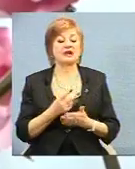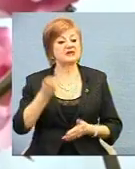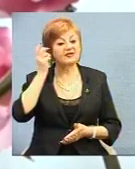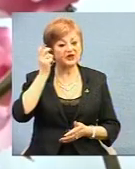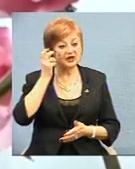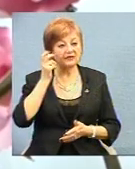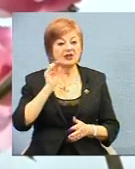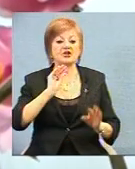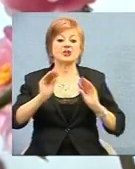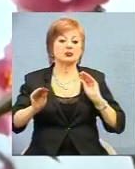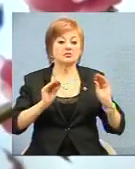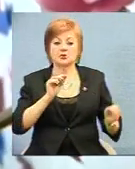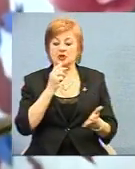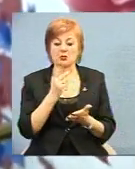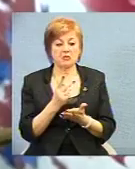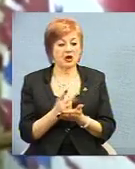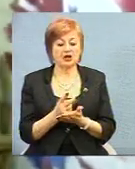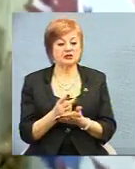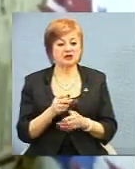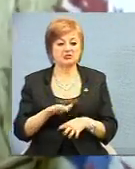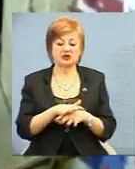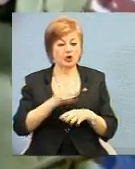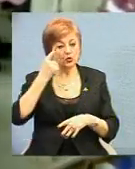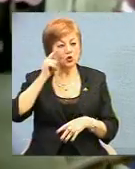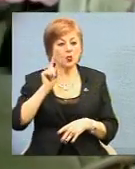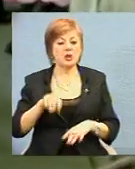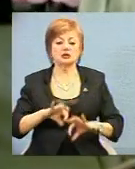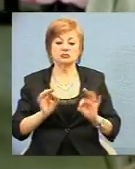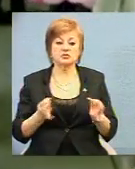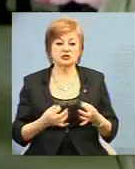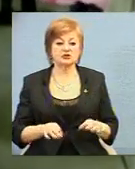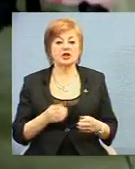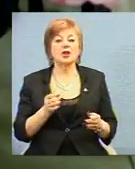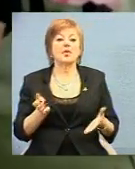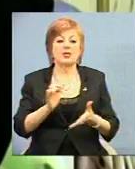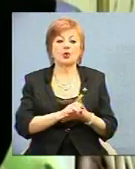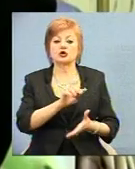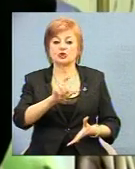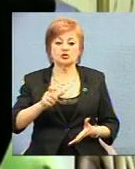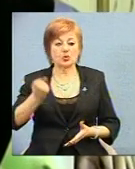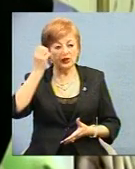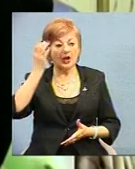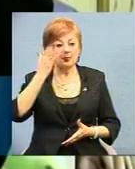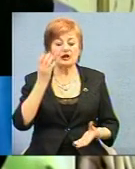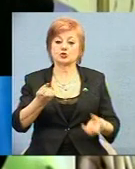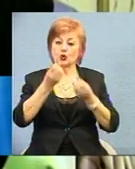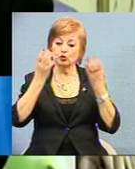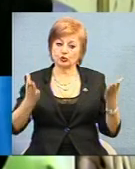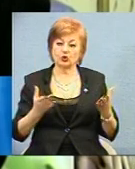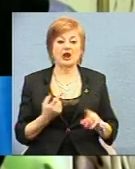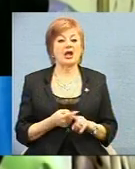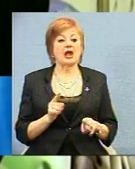Ідея експозиції проста – показати роботи народних умільців і познайомити одеситів ближче із японською культурою. Все это